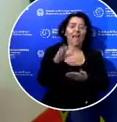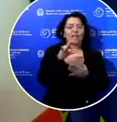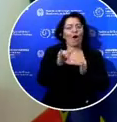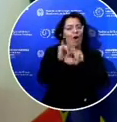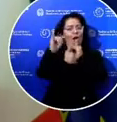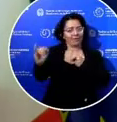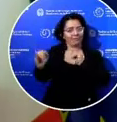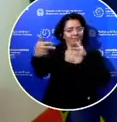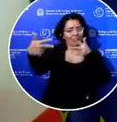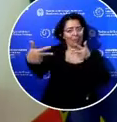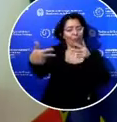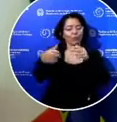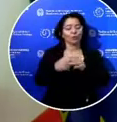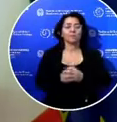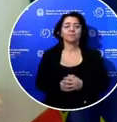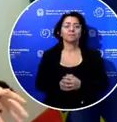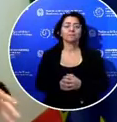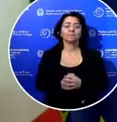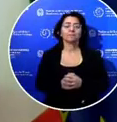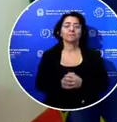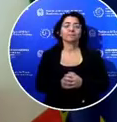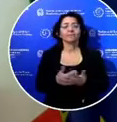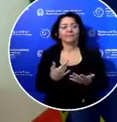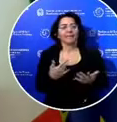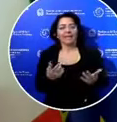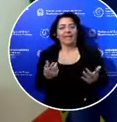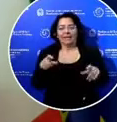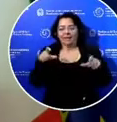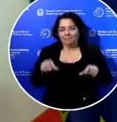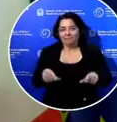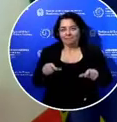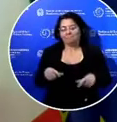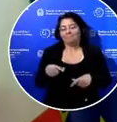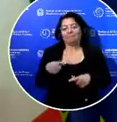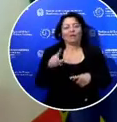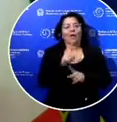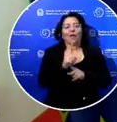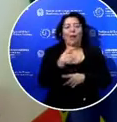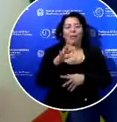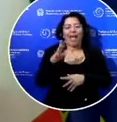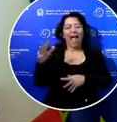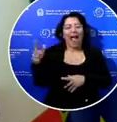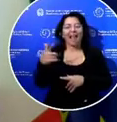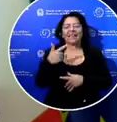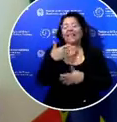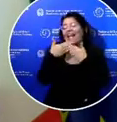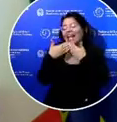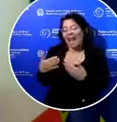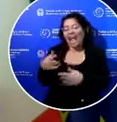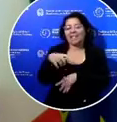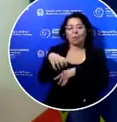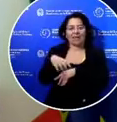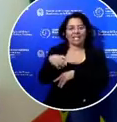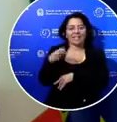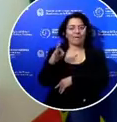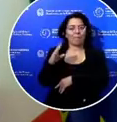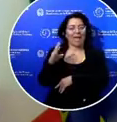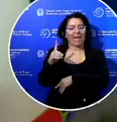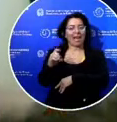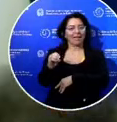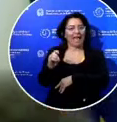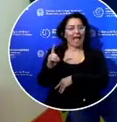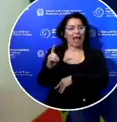da remoto. Non posso non associarmi ai ringraziamenti alla ministra Fabiana Dadone per avermi